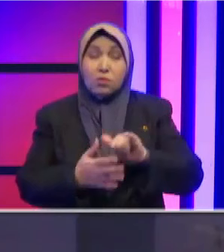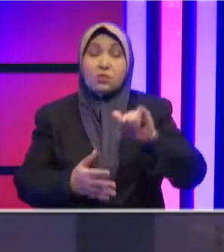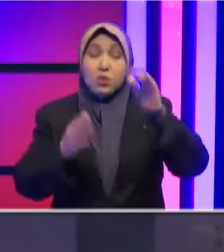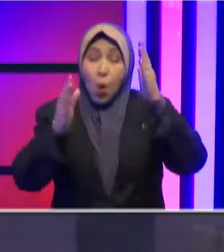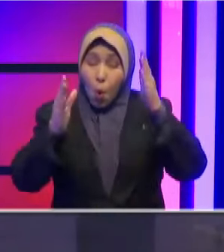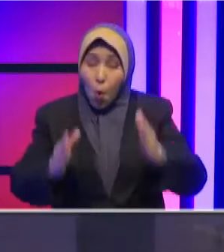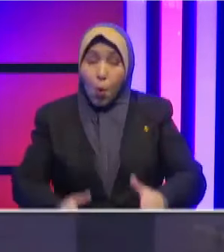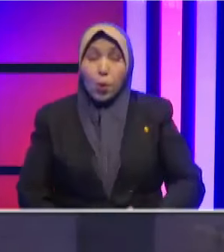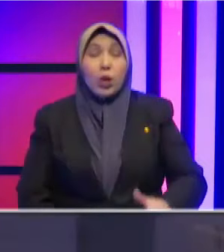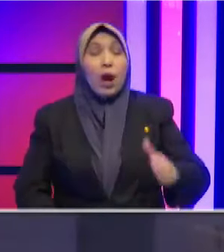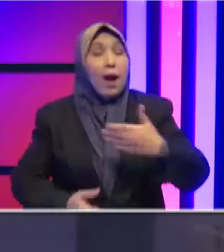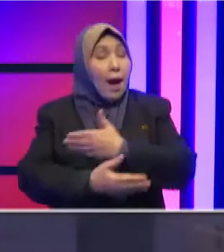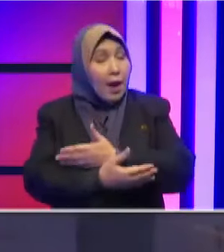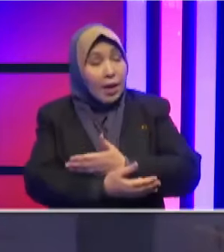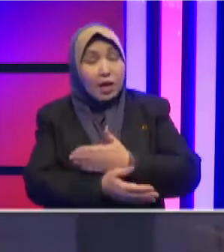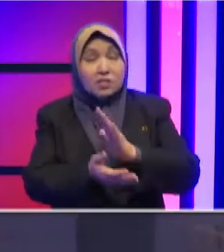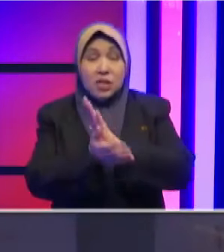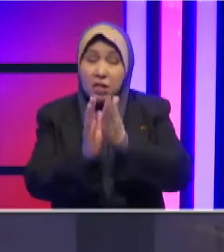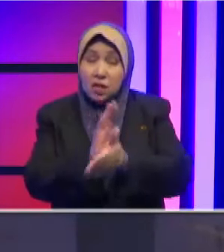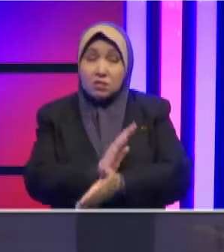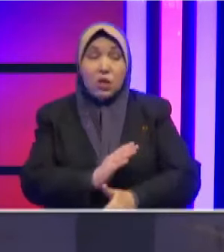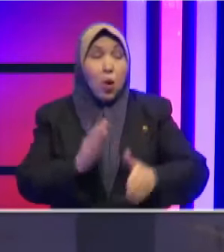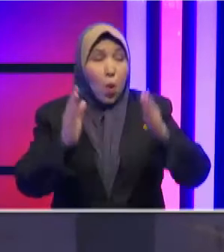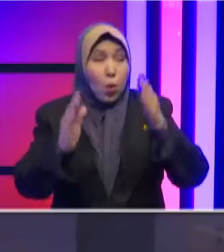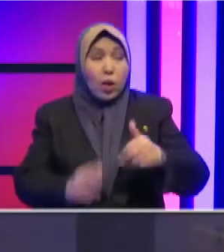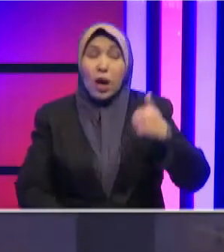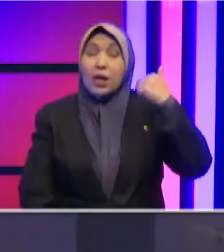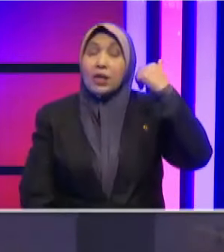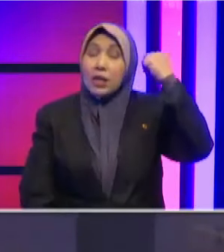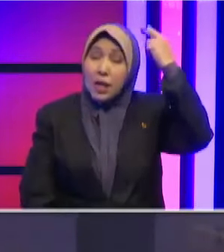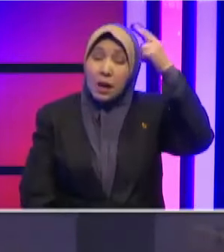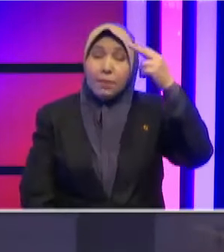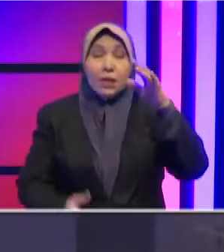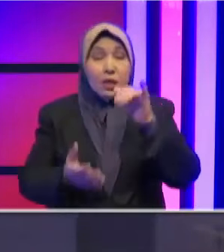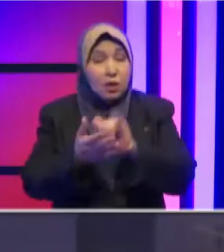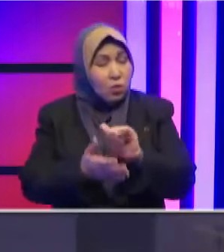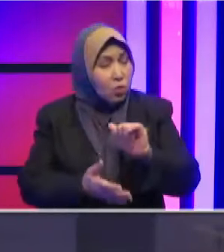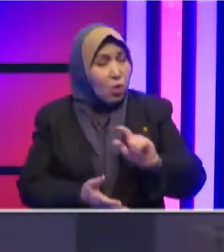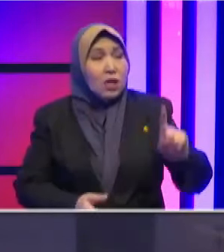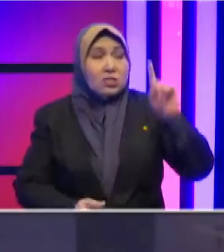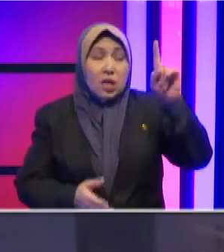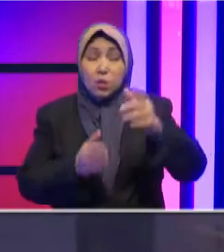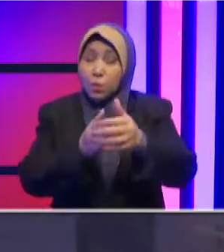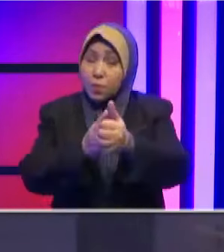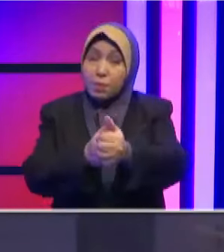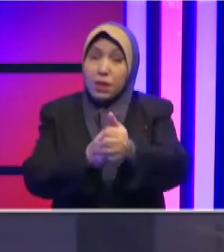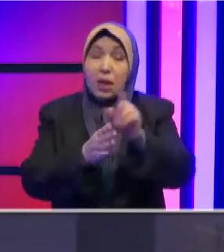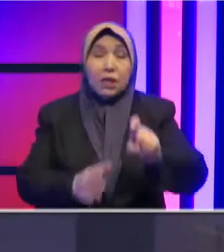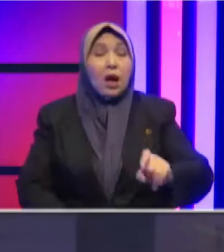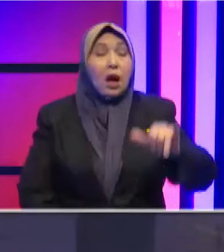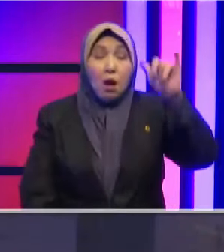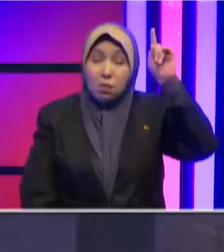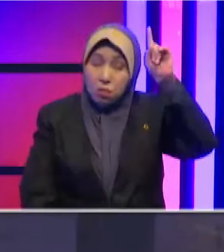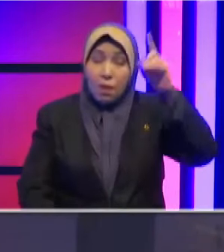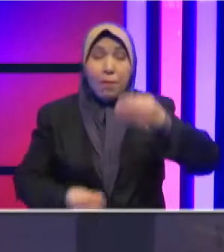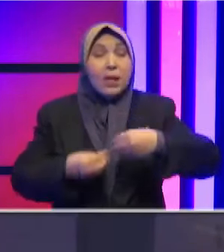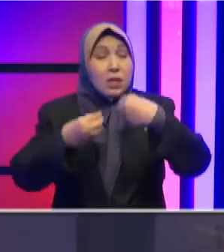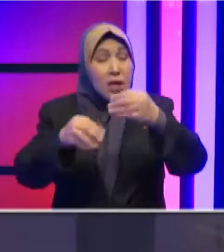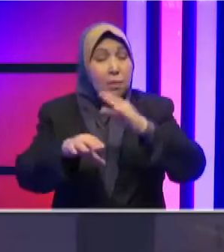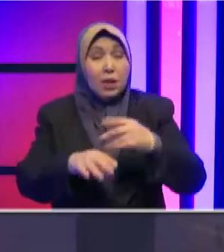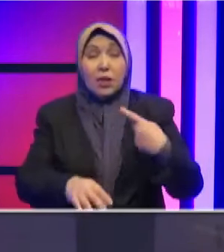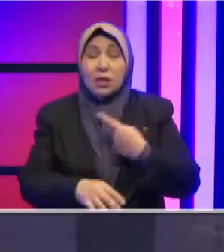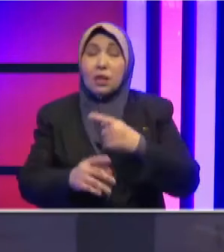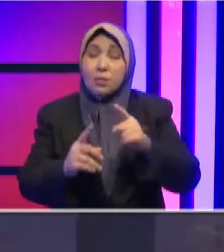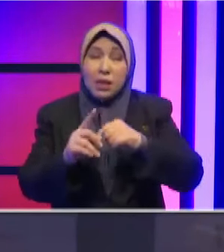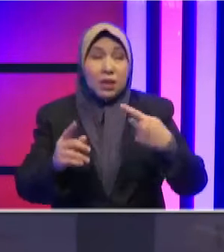dijadikan oleh Allah subhanahuwata'ala Seorang nabi Itulah satu bimbingan yang Allah berikan kepada kita bila kita